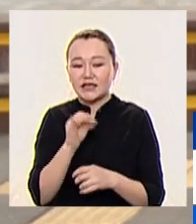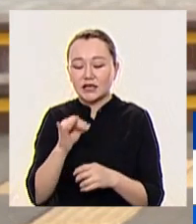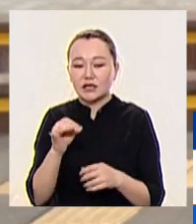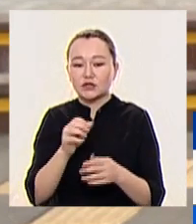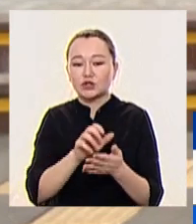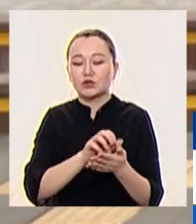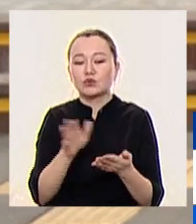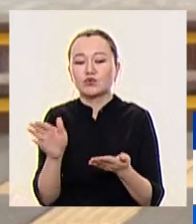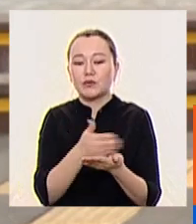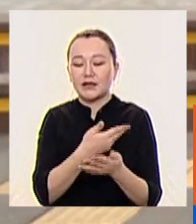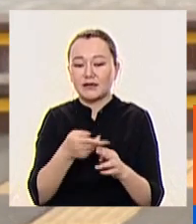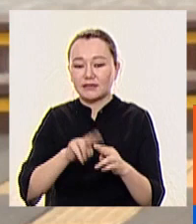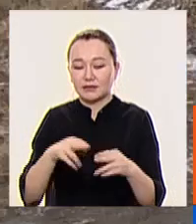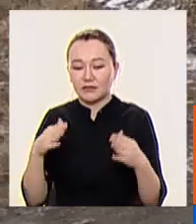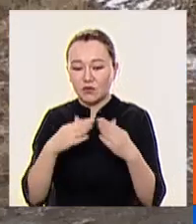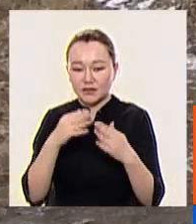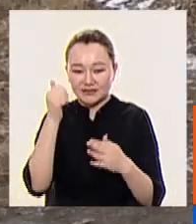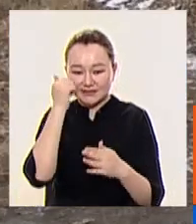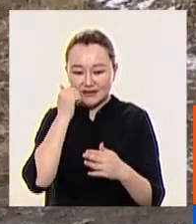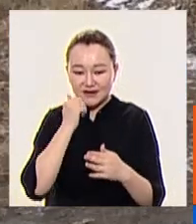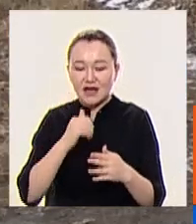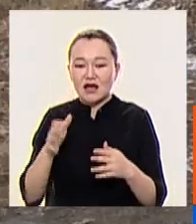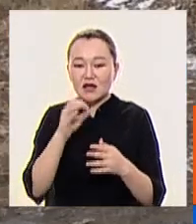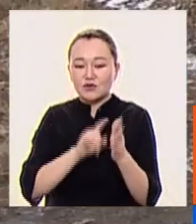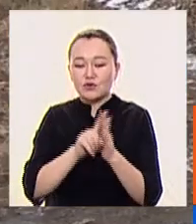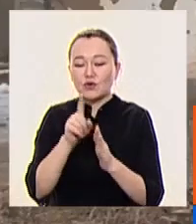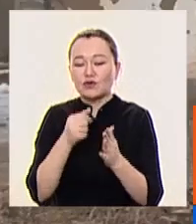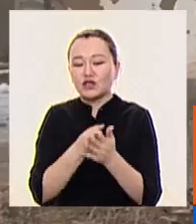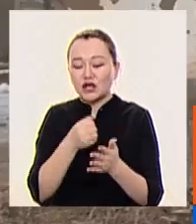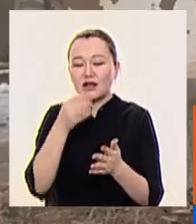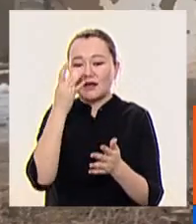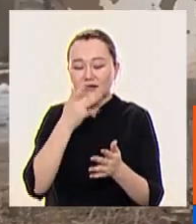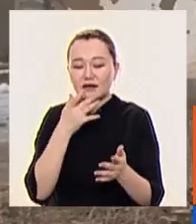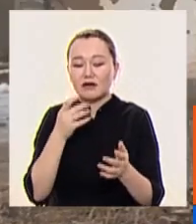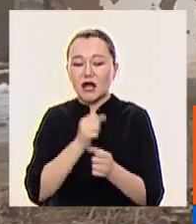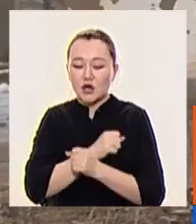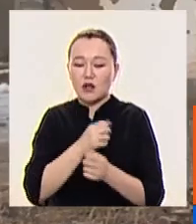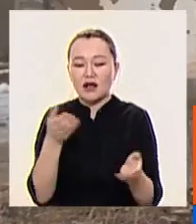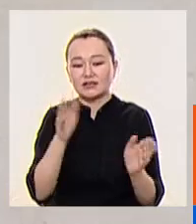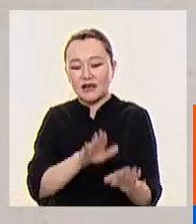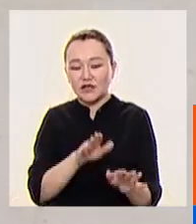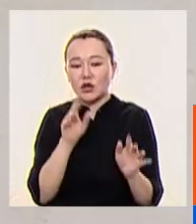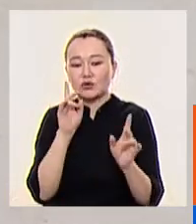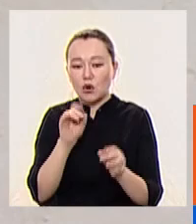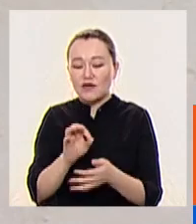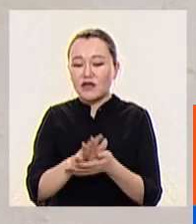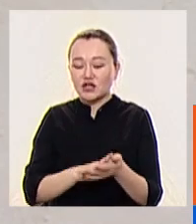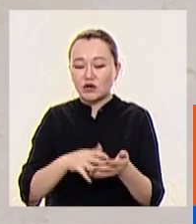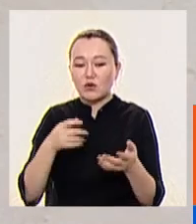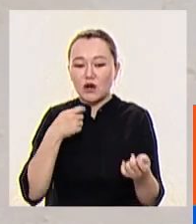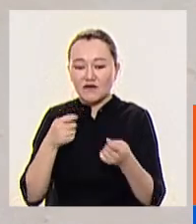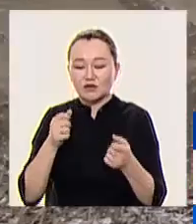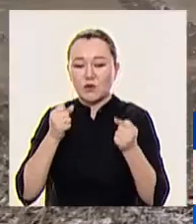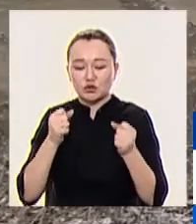снос данного ветхого здания. До начала летних каникул семью обещали оставить в покое, но в дальнейшем руководство